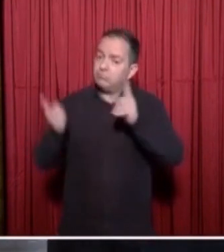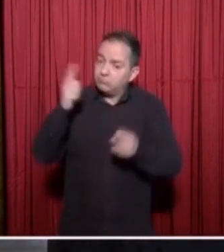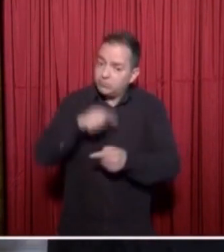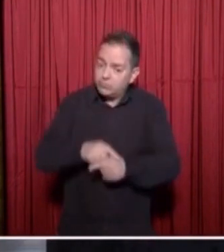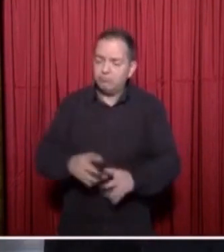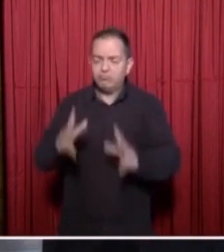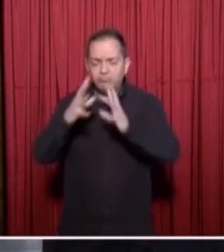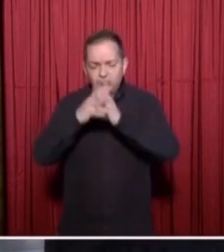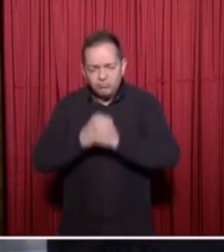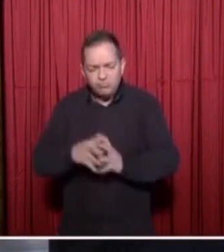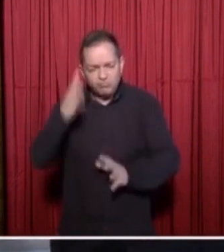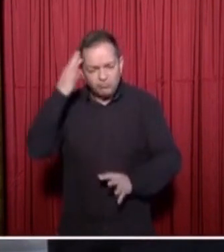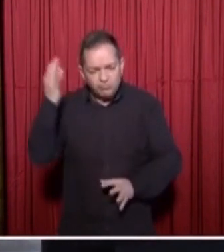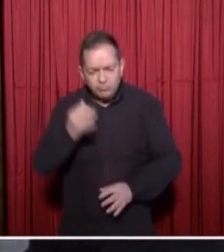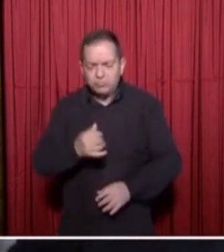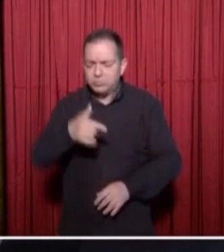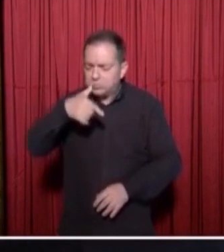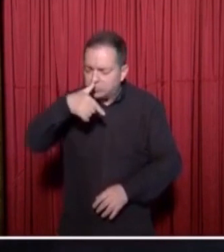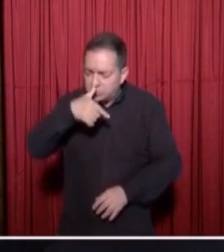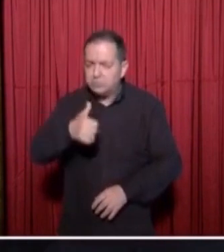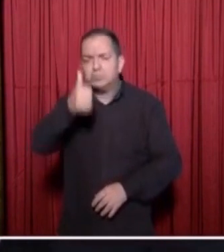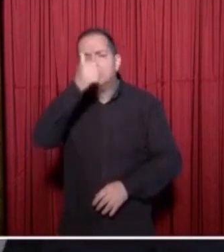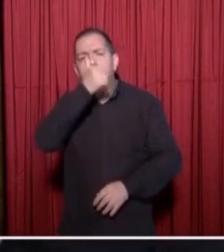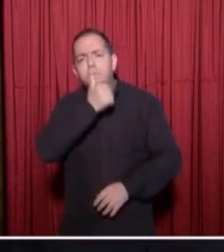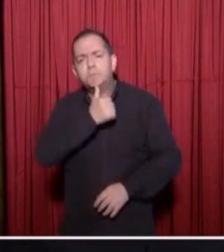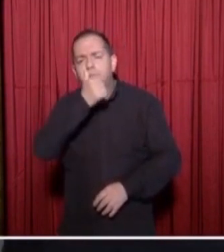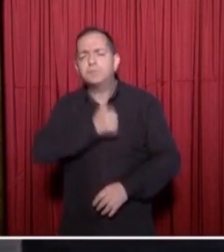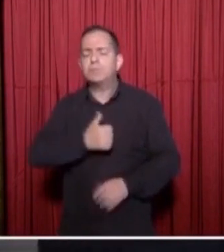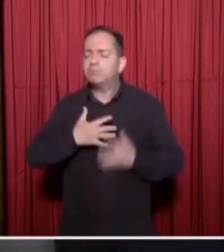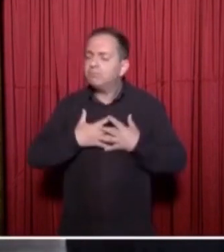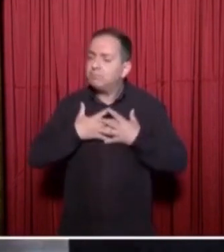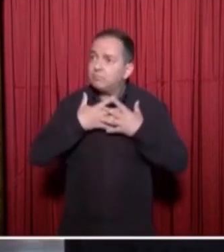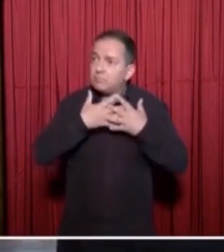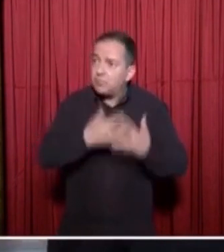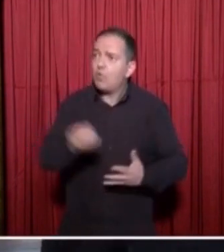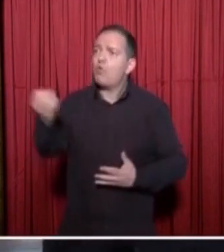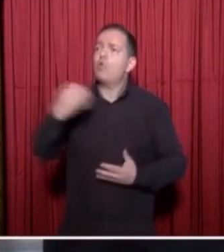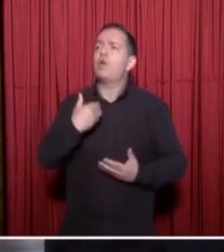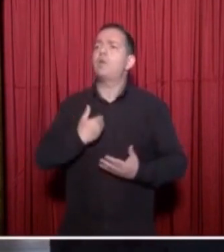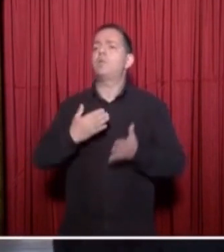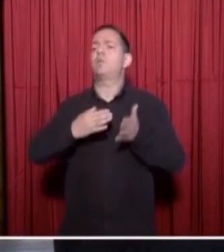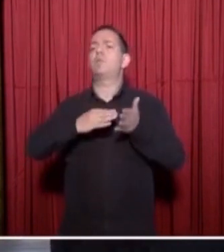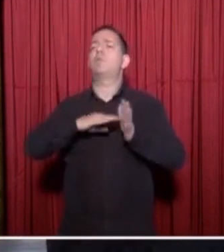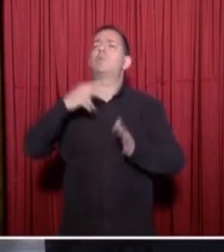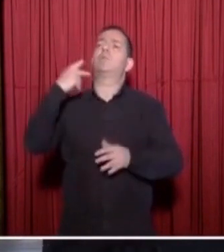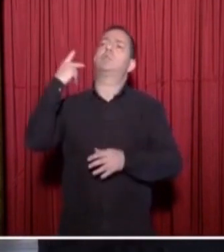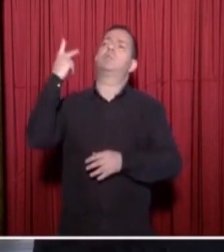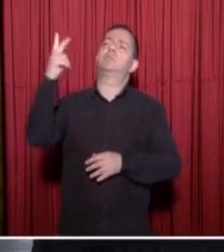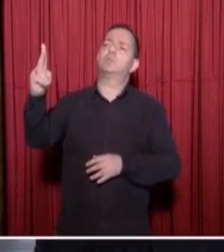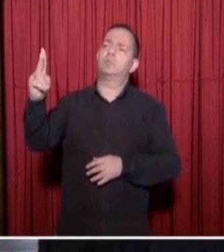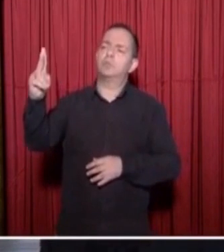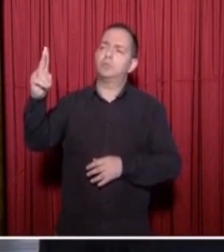δε σοφροσύνης, ταπεινοφροσύνης, υπομονής και αγάπης, χάρισέ